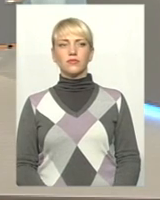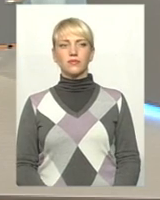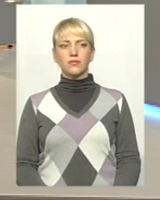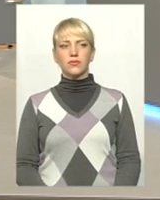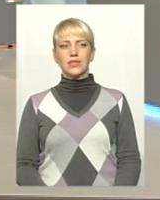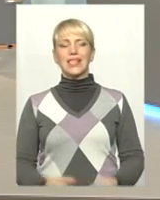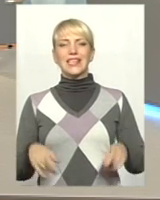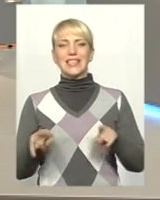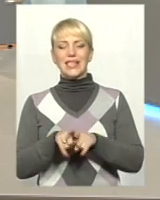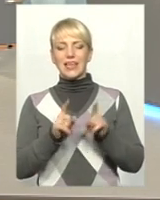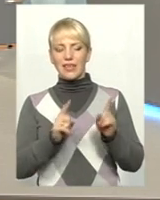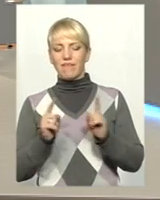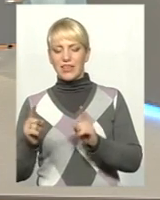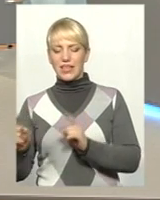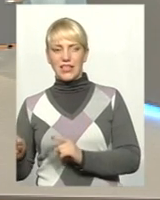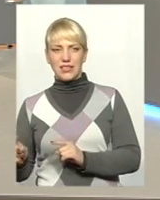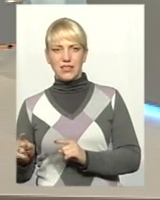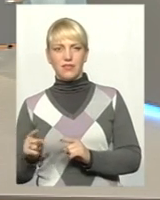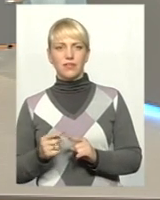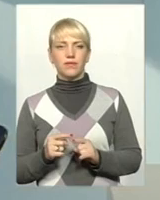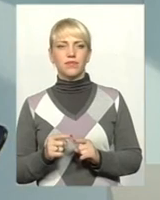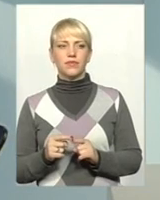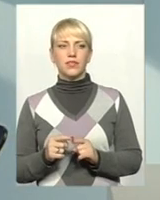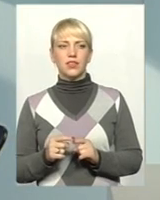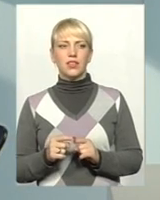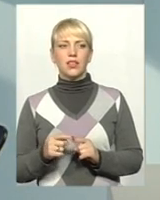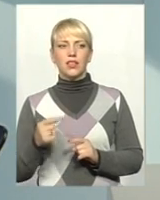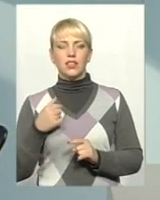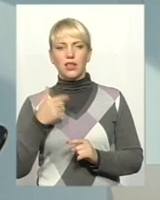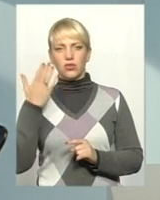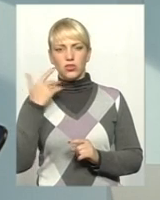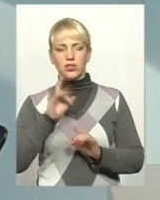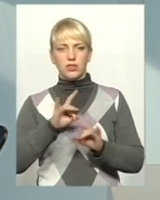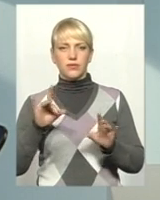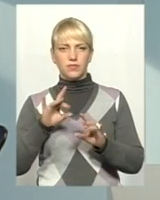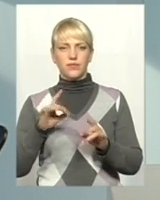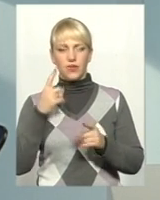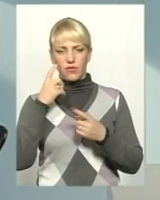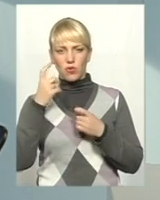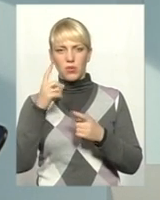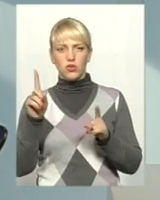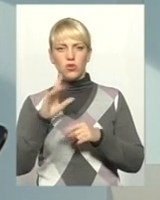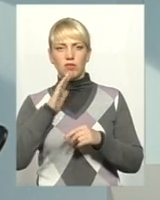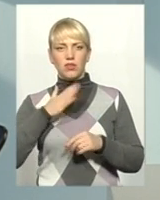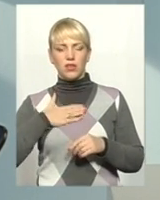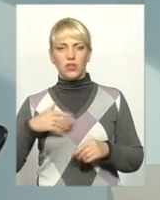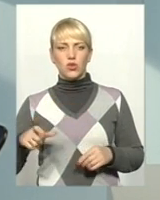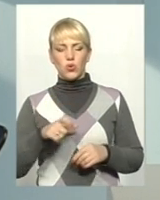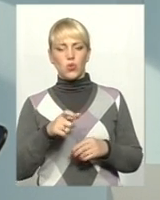Таких відрізків, де, я якось давав інформацію, що наші дороги